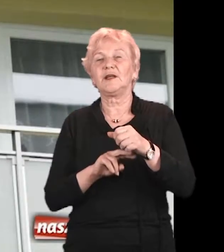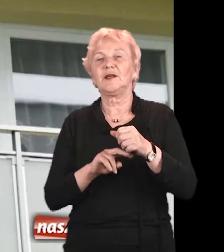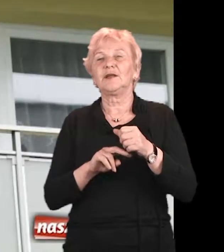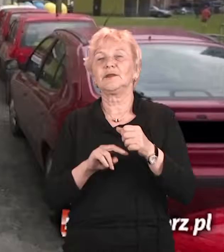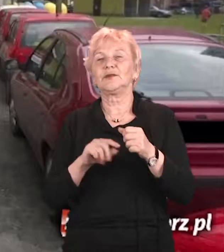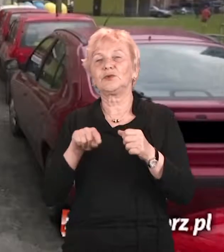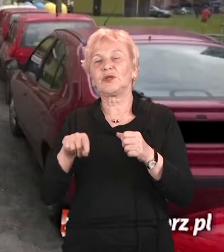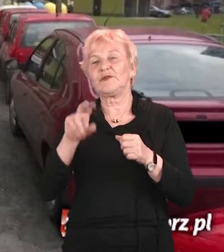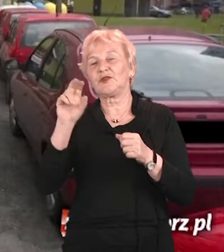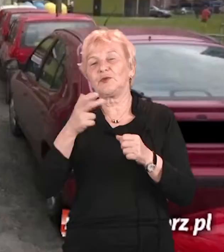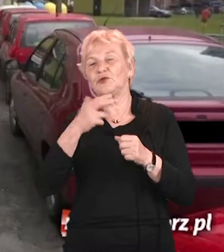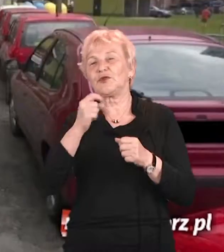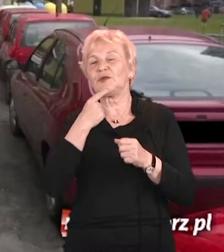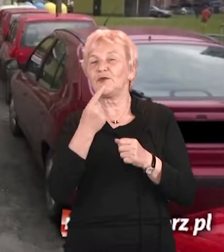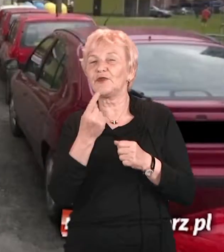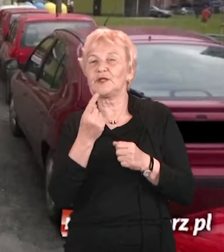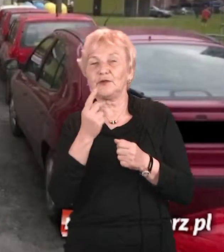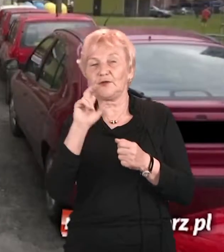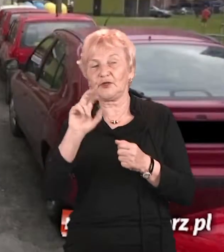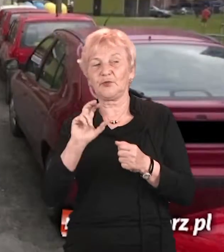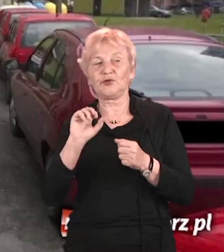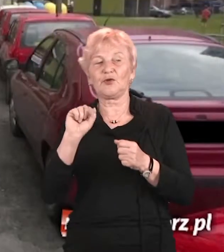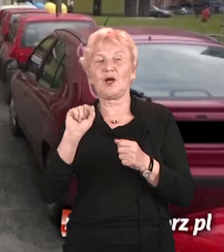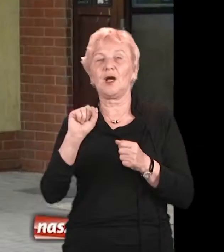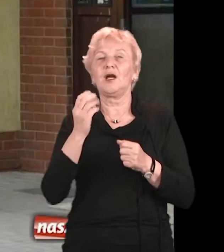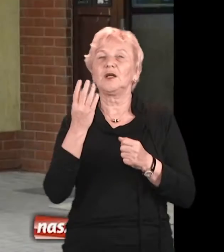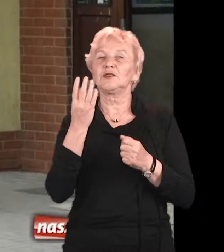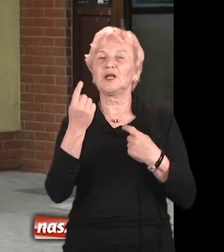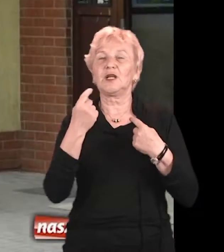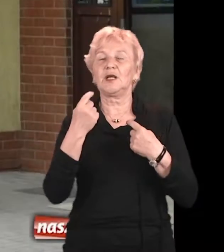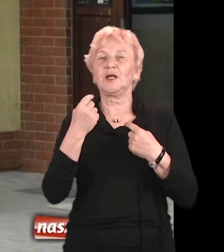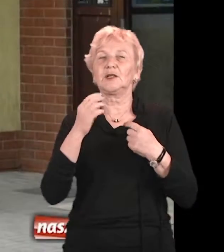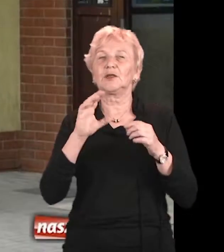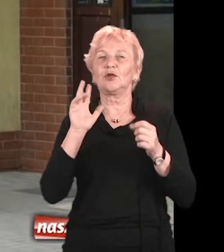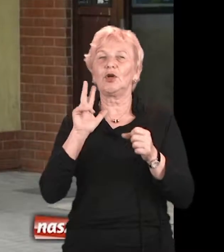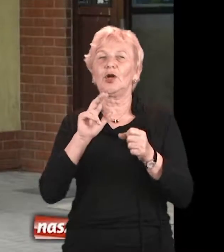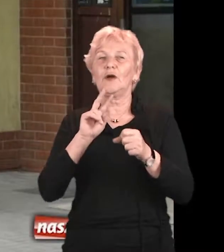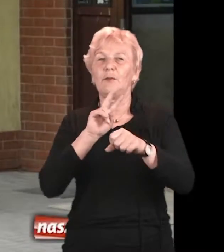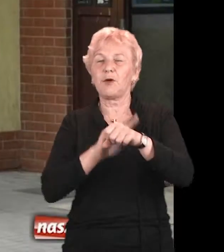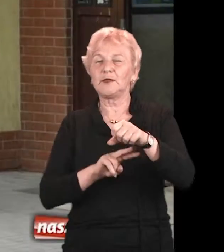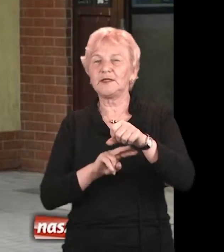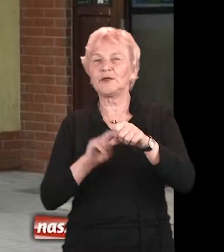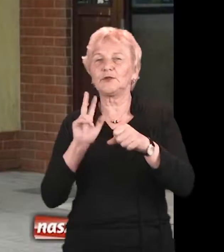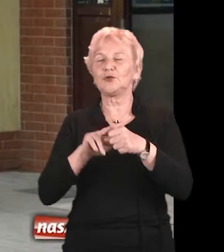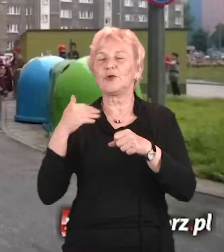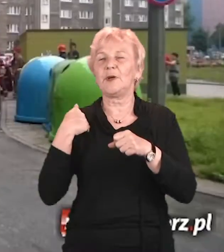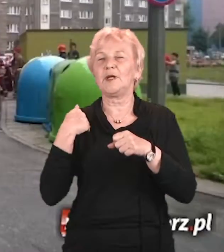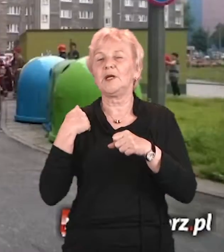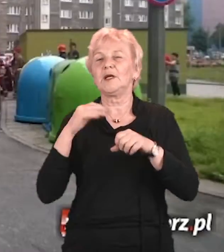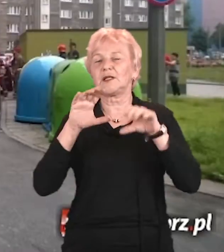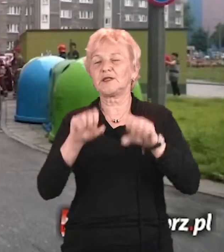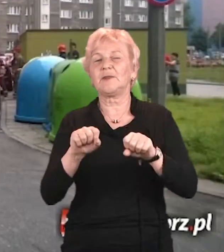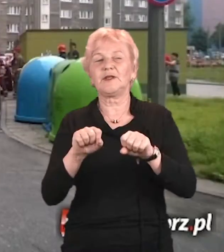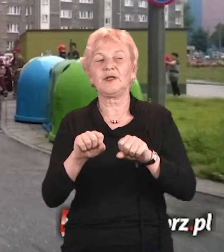odmówiła Komenda Powiatowa Policji w Raciborzu. Natomiast udało się nam dowiedzieć, że 4 zatrzymanych raciborskich funkcjonariuszy, którzy już